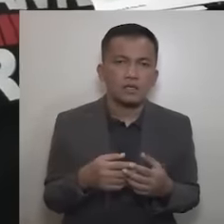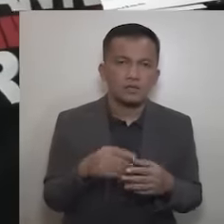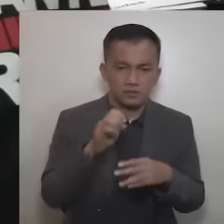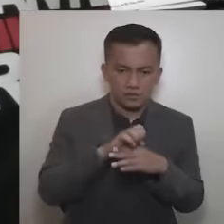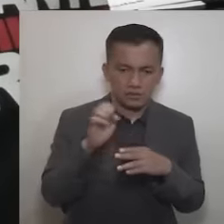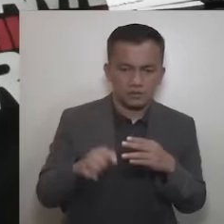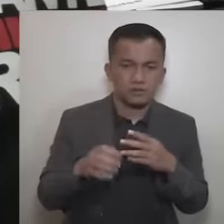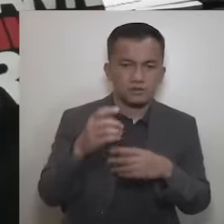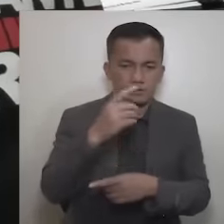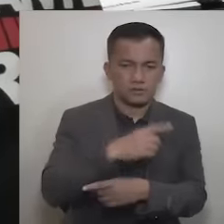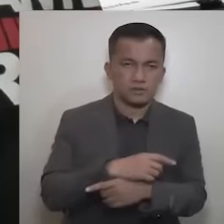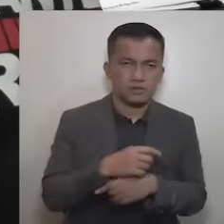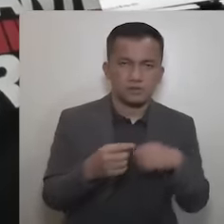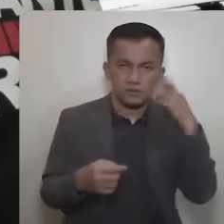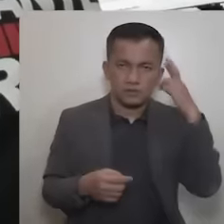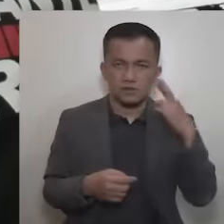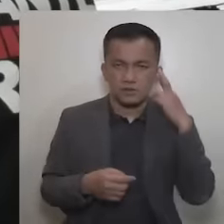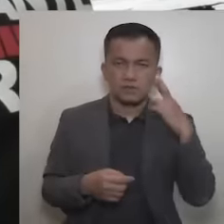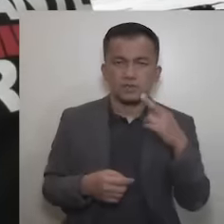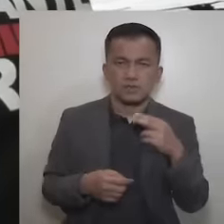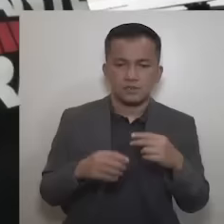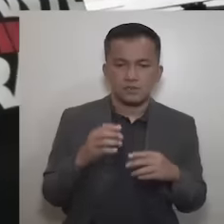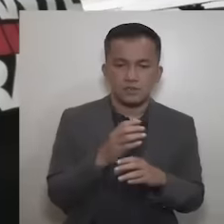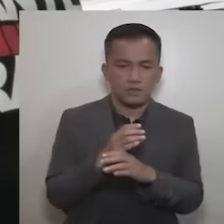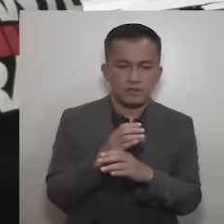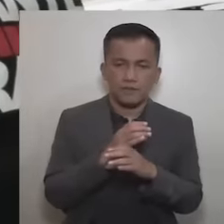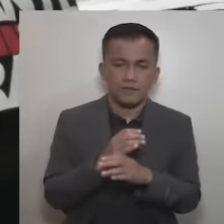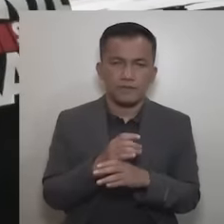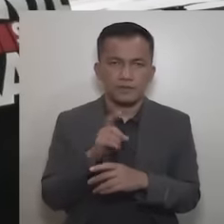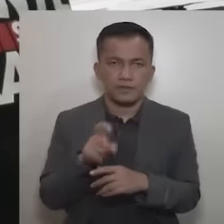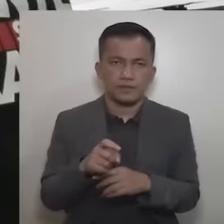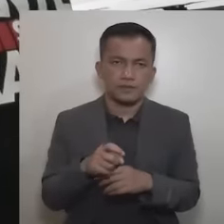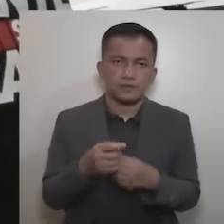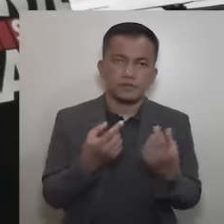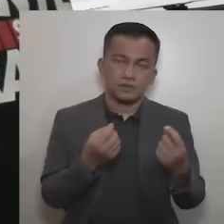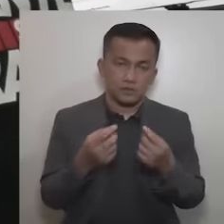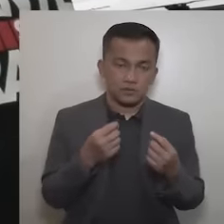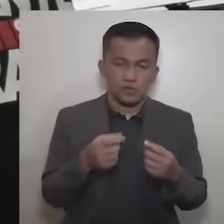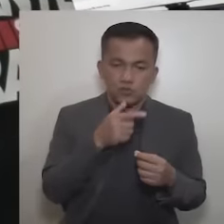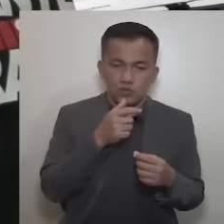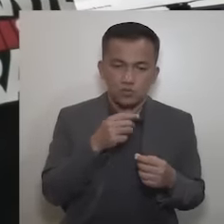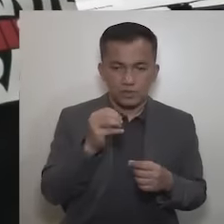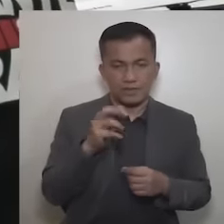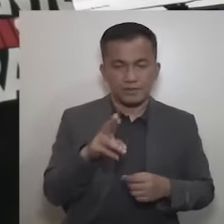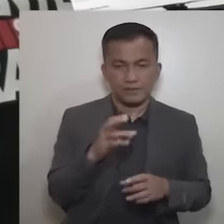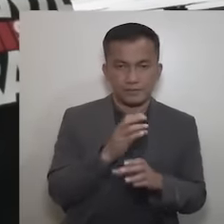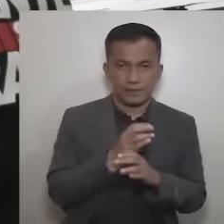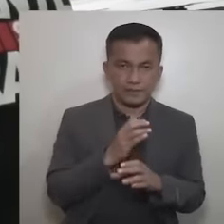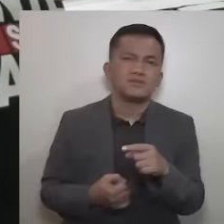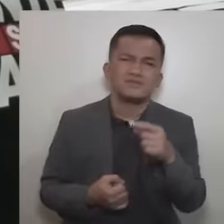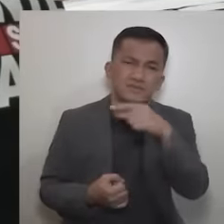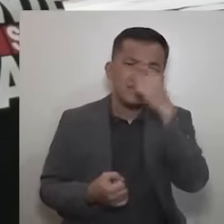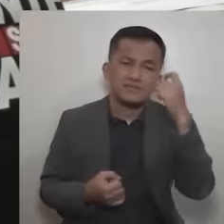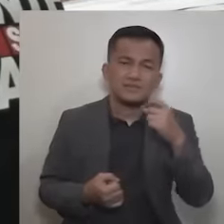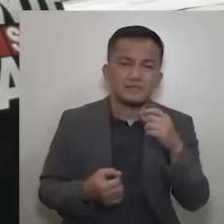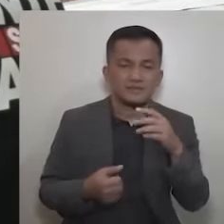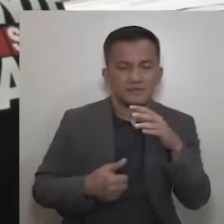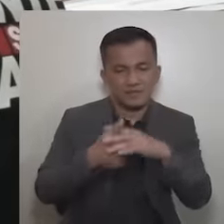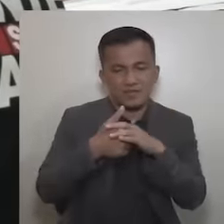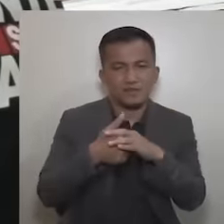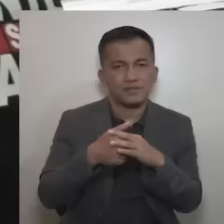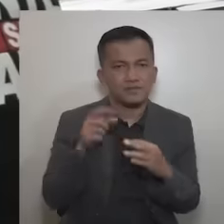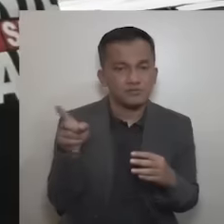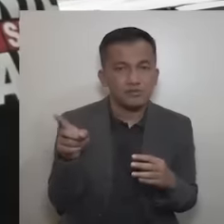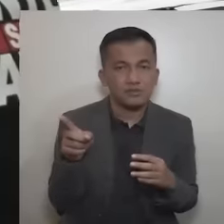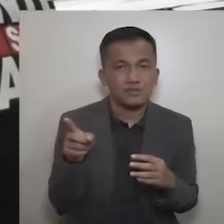the day naman, syempre, yung may reasonable care na dapat ina-exercise kung kanina naka-MR yung sasakyan. Parang lalabas